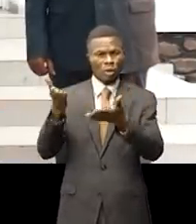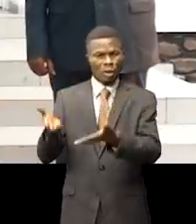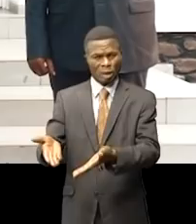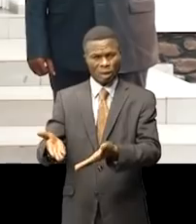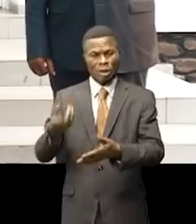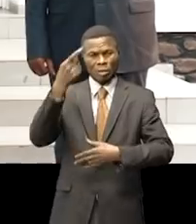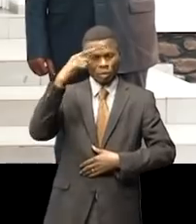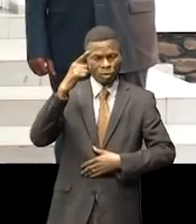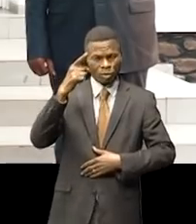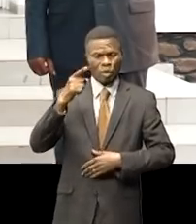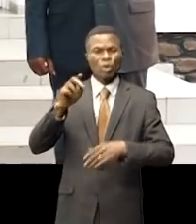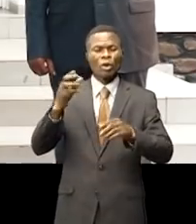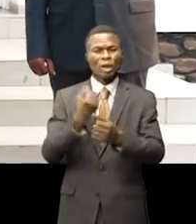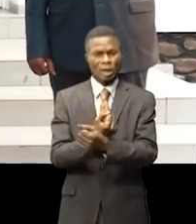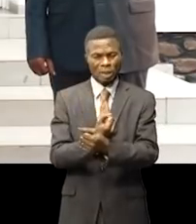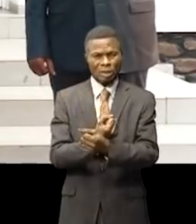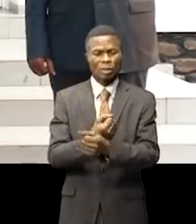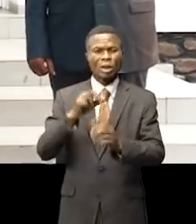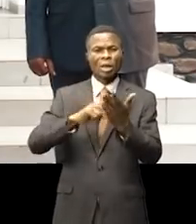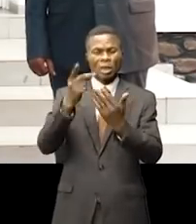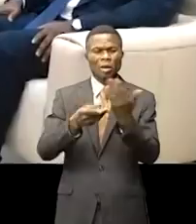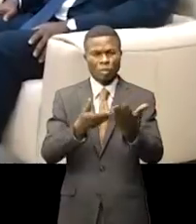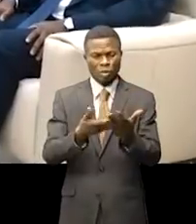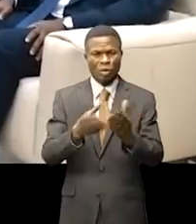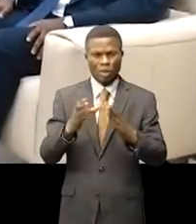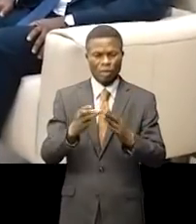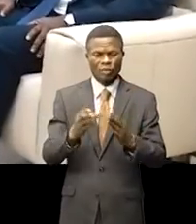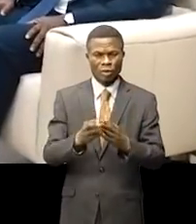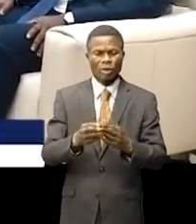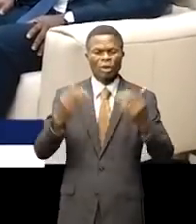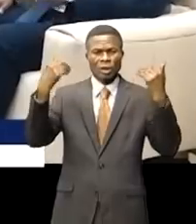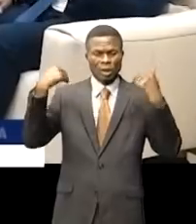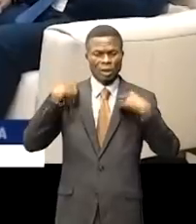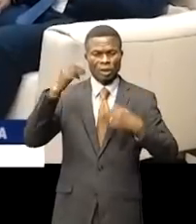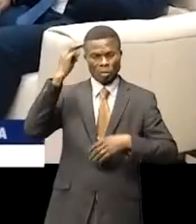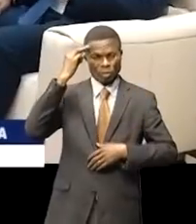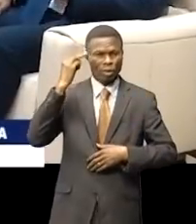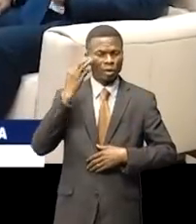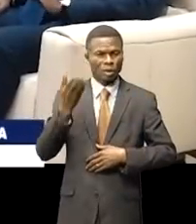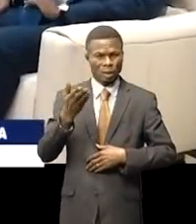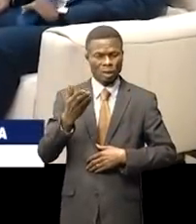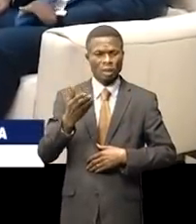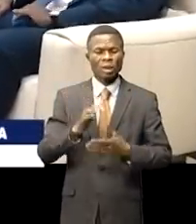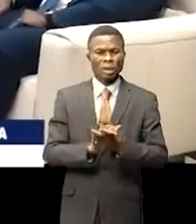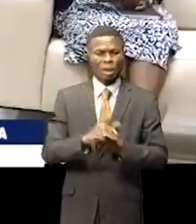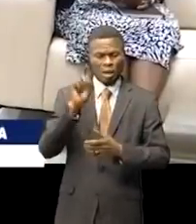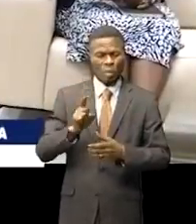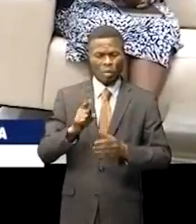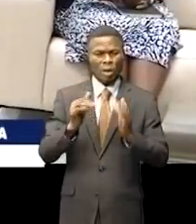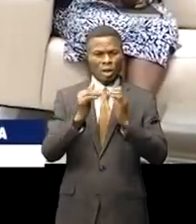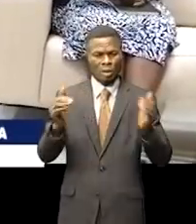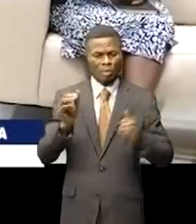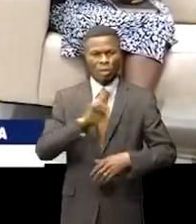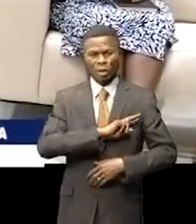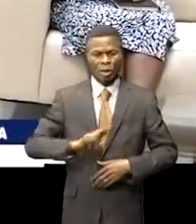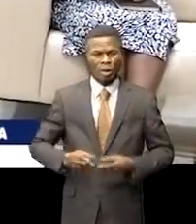la mise en oeuvre ce programme avec nous et chef de l'exécutif national veille au grain pour la stabilité de la république